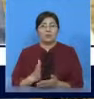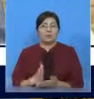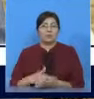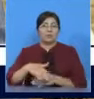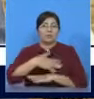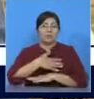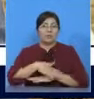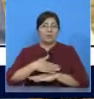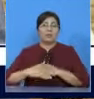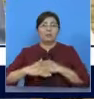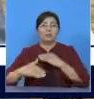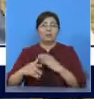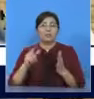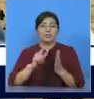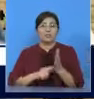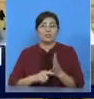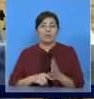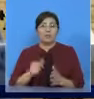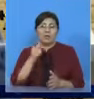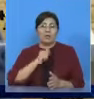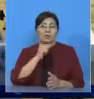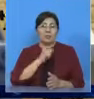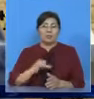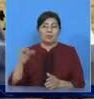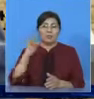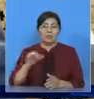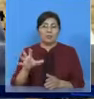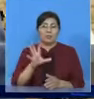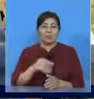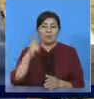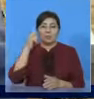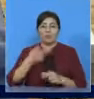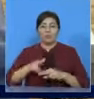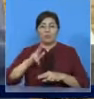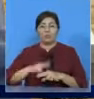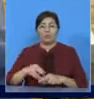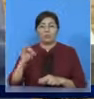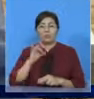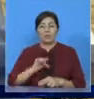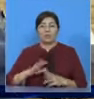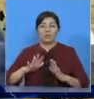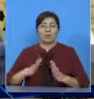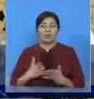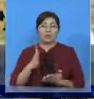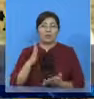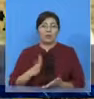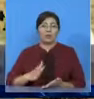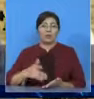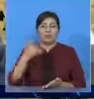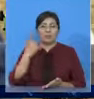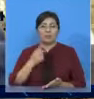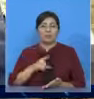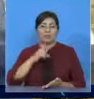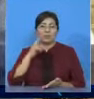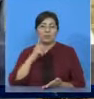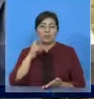Dalanın 7 kırının tarihin barlığın bilsin. Osı jerde osında tarihi oqiga bolğanın bilsin dep jastarga